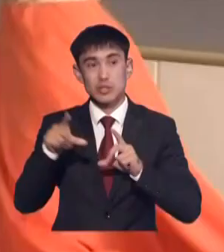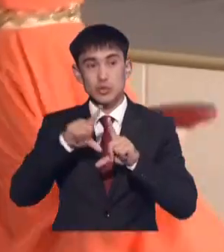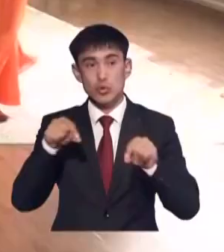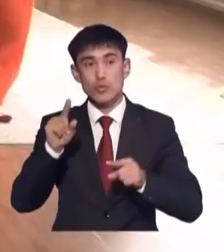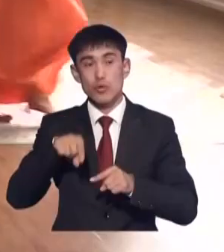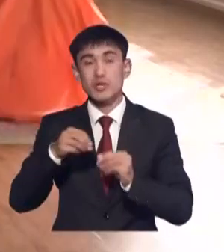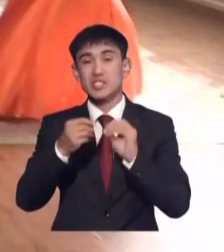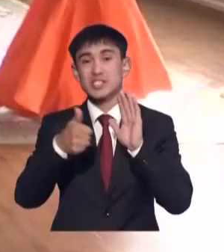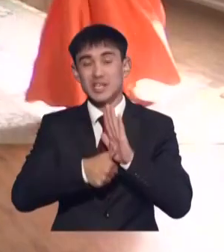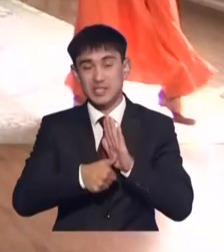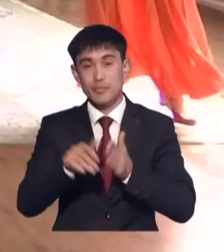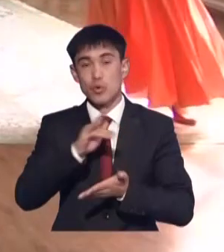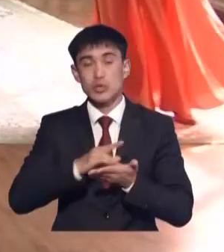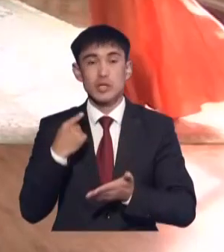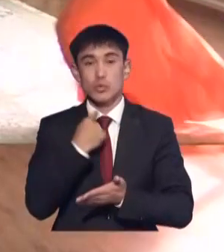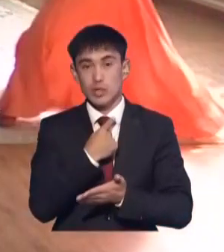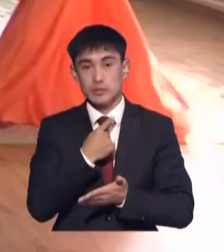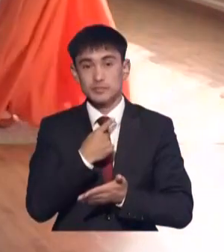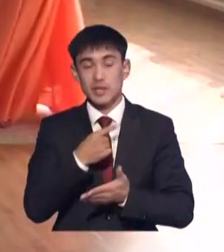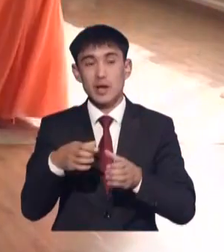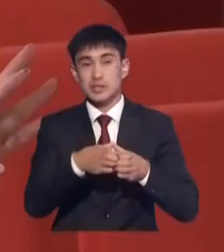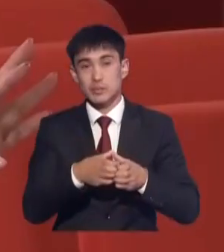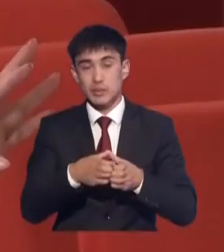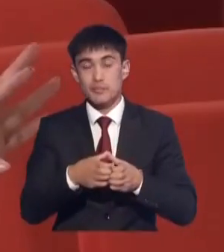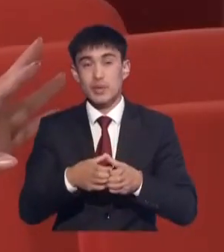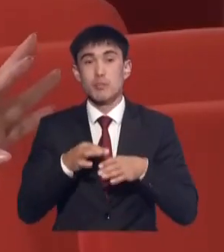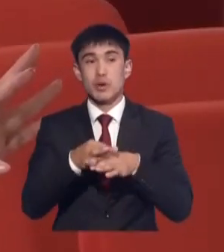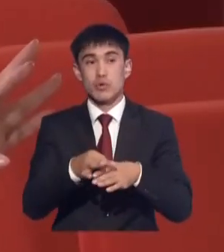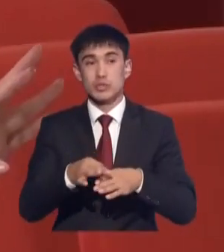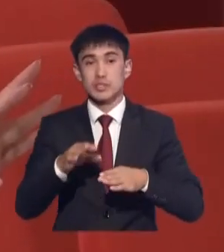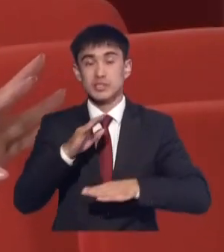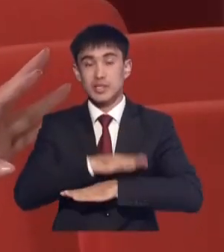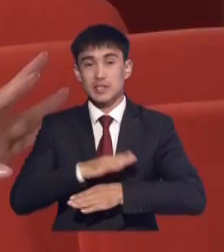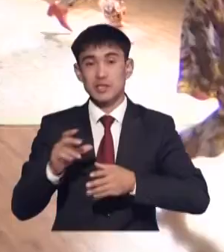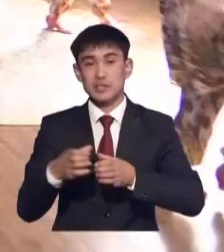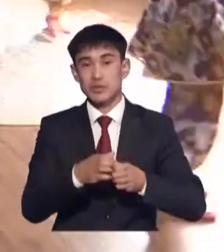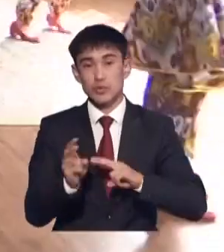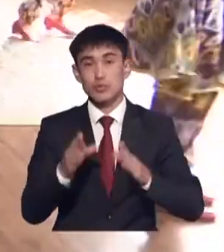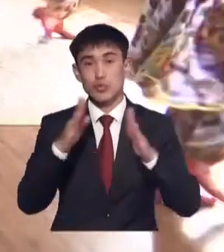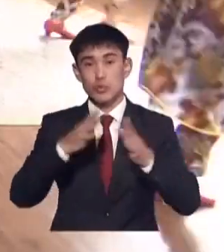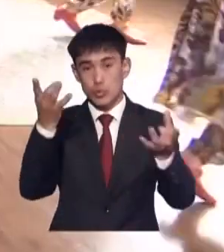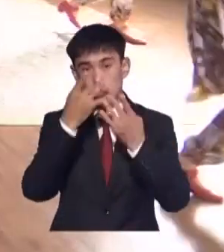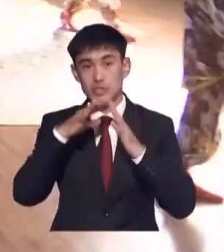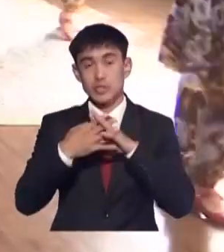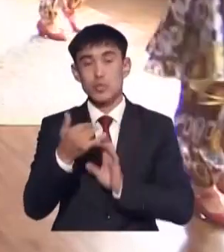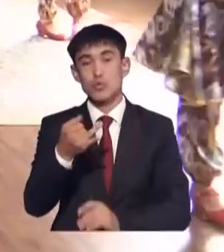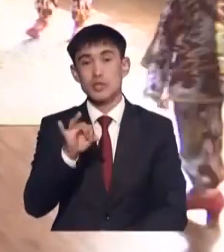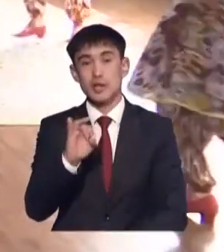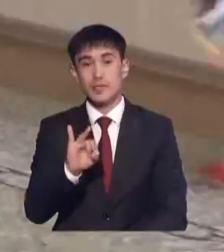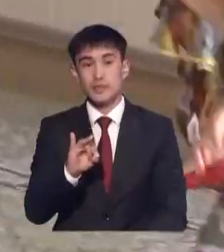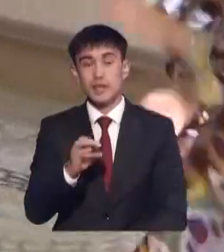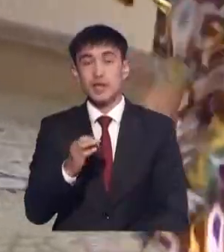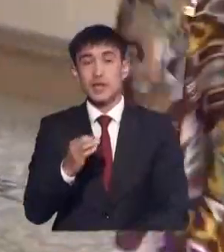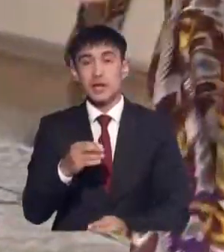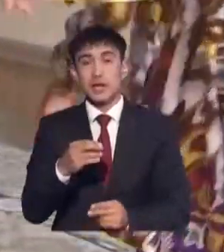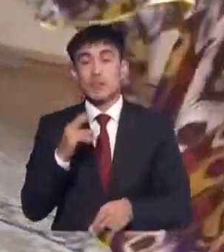номер 16 города Талдыкурган, где и базируется ансамбль. Впрочем, проходят занятия танцевальной группы и в Доме культуры села Отинай. Отрадно отметить,